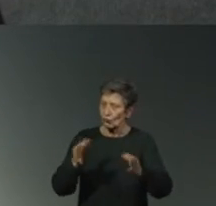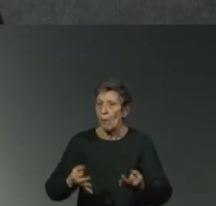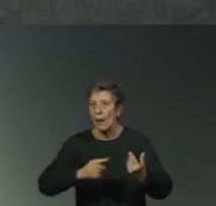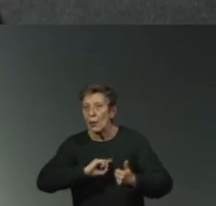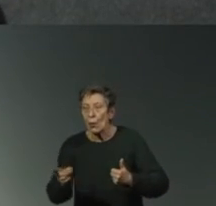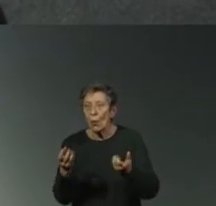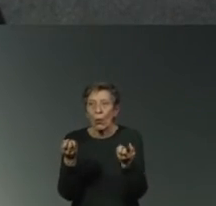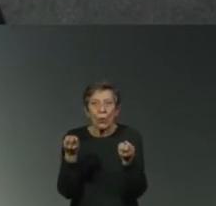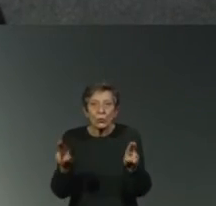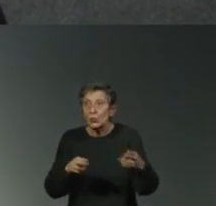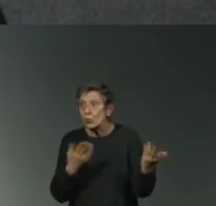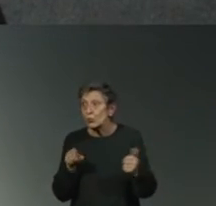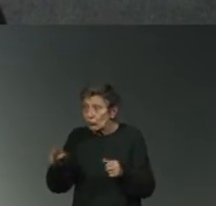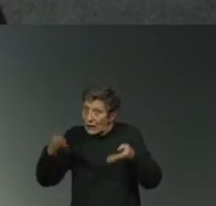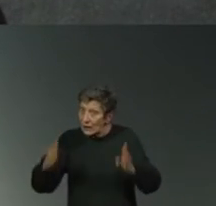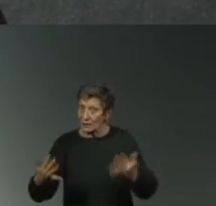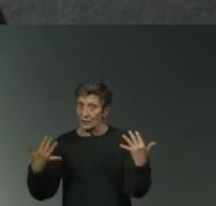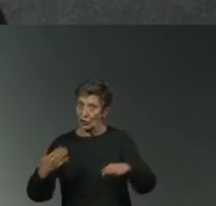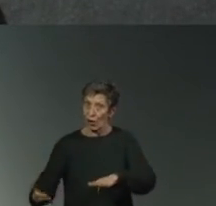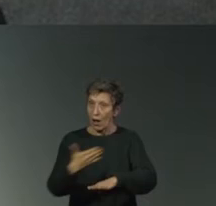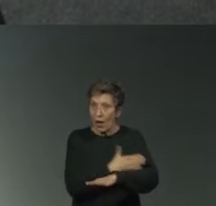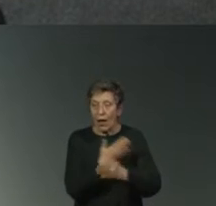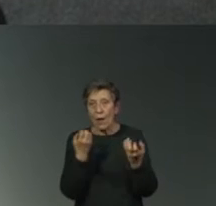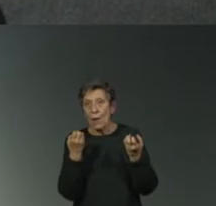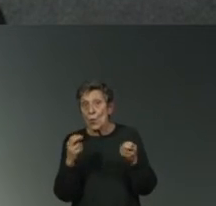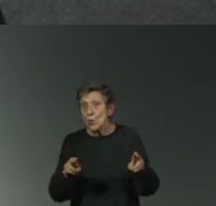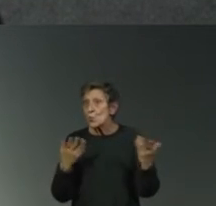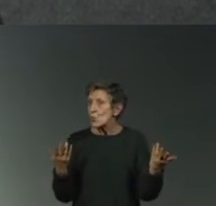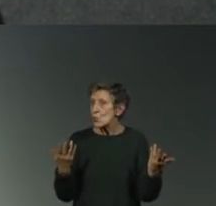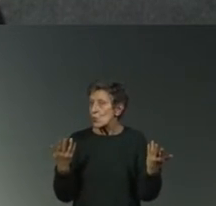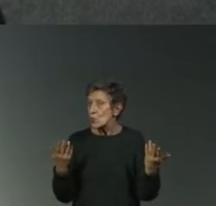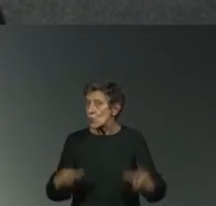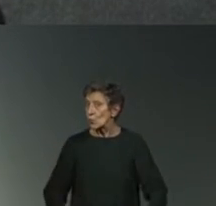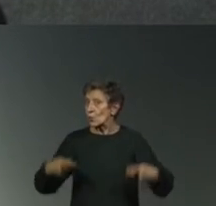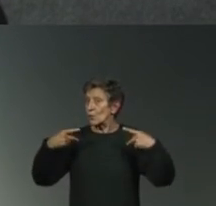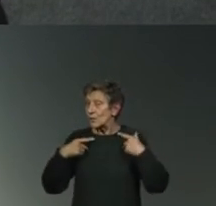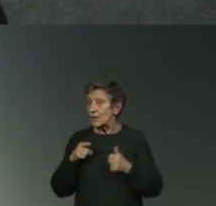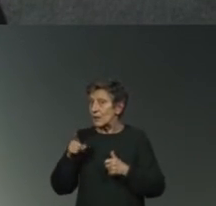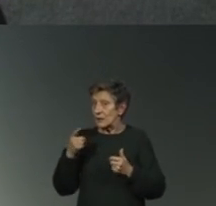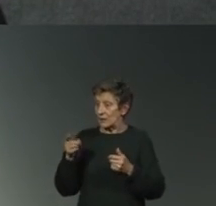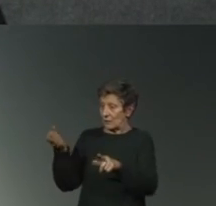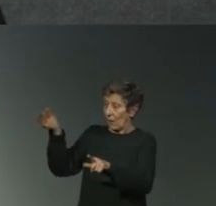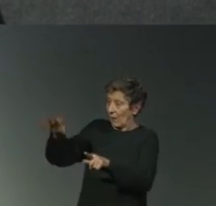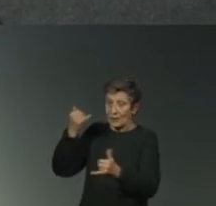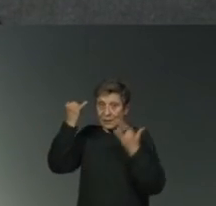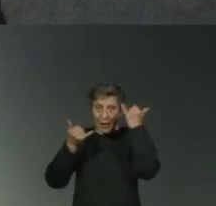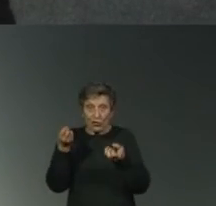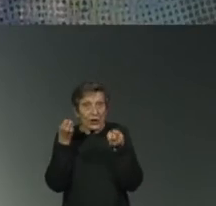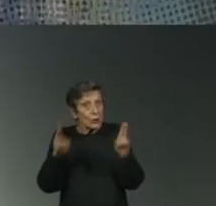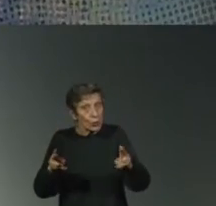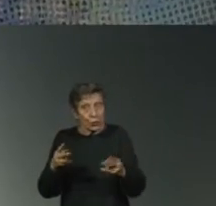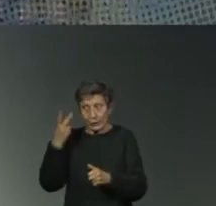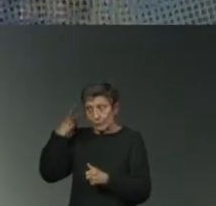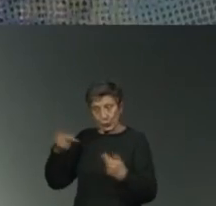Est-ce que tout ça a été décidé ? Et est-ce que tu as dû imaginer sa vie ou est-ce que tu lui prêtais la tienne ? Non, ce qui était